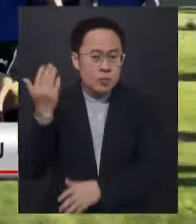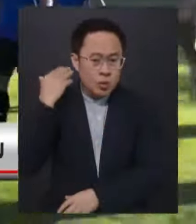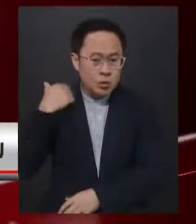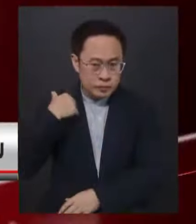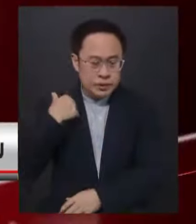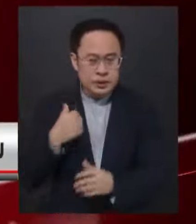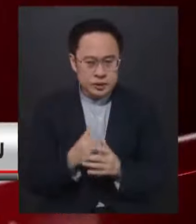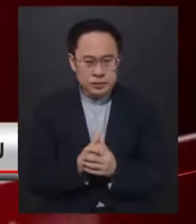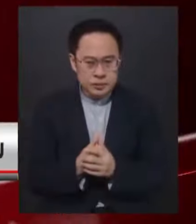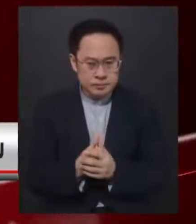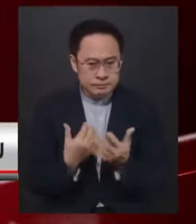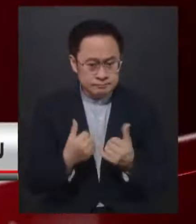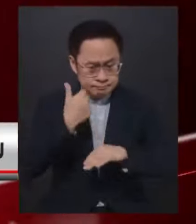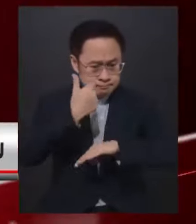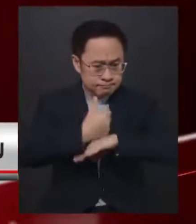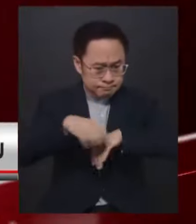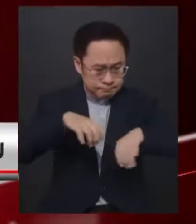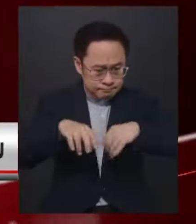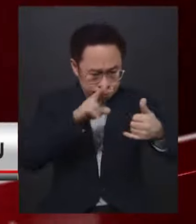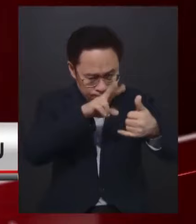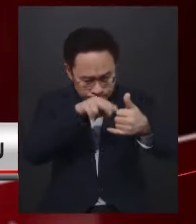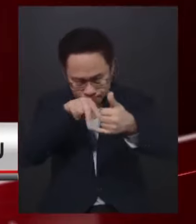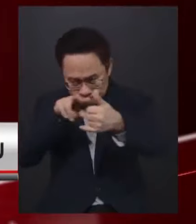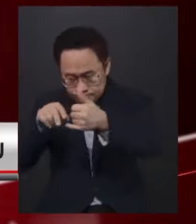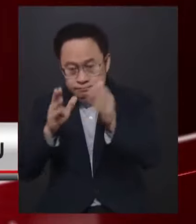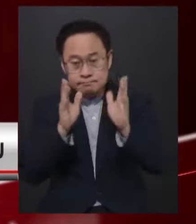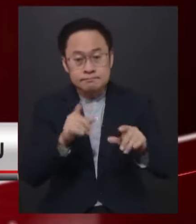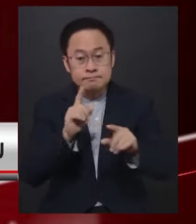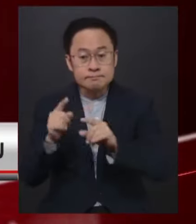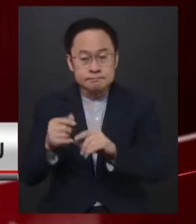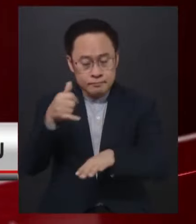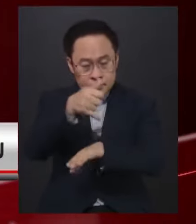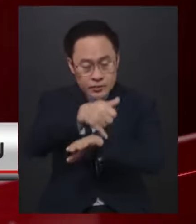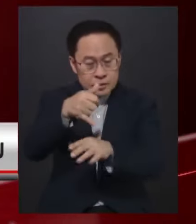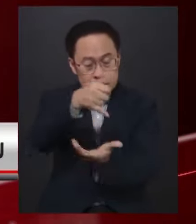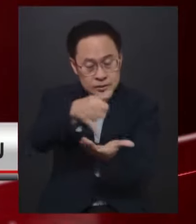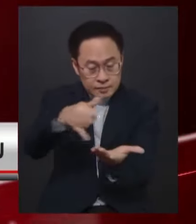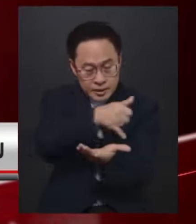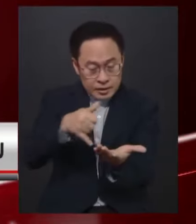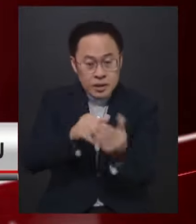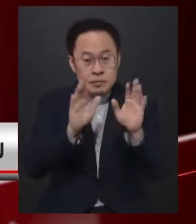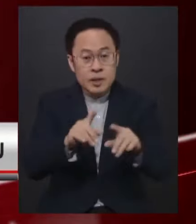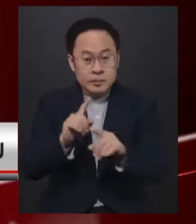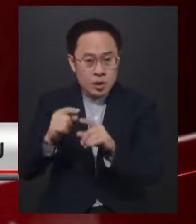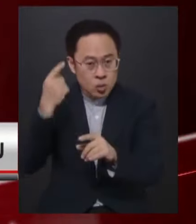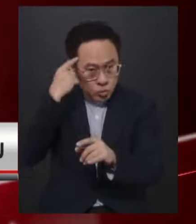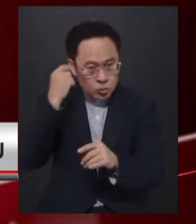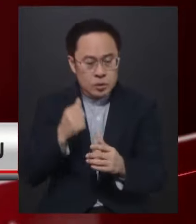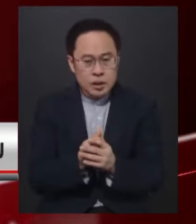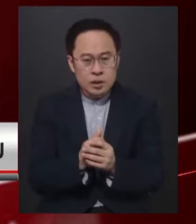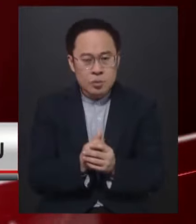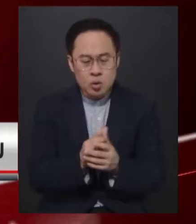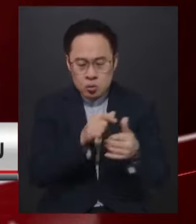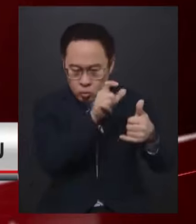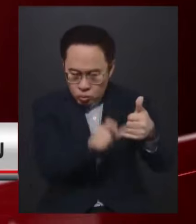อบก่อนหน้าเนี่ยเขาก็รู้ว่านักเตะในตำแหน่งใดควรจะใช้แบบใดอันนี้ก็เป็นสิ่งที่แบบเราก็รู้สึกว่าอิชิเขามีความคุ้นเคยกับทีม